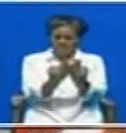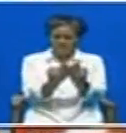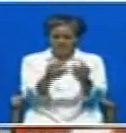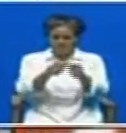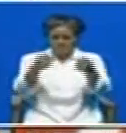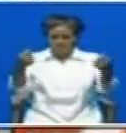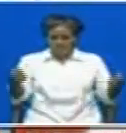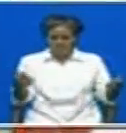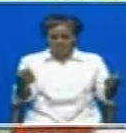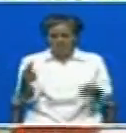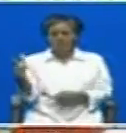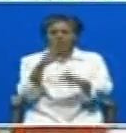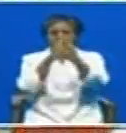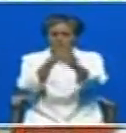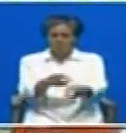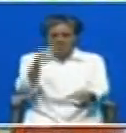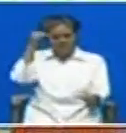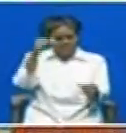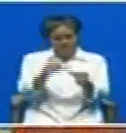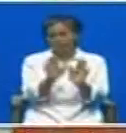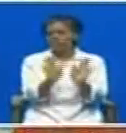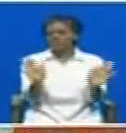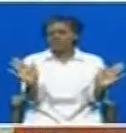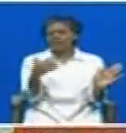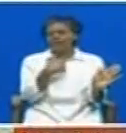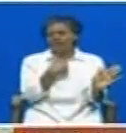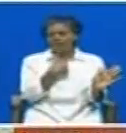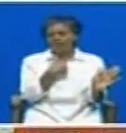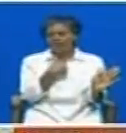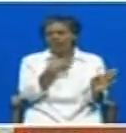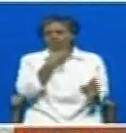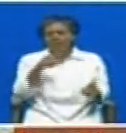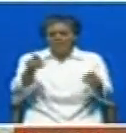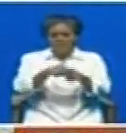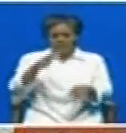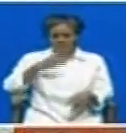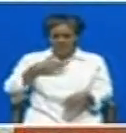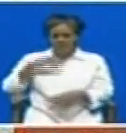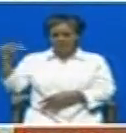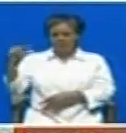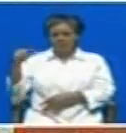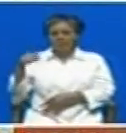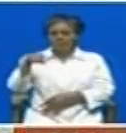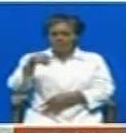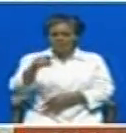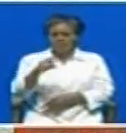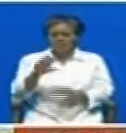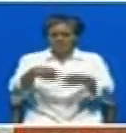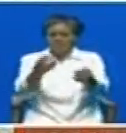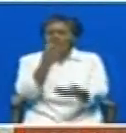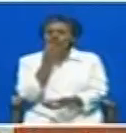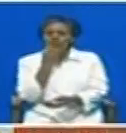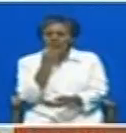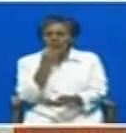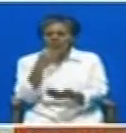magazeti na vyombo vikuukuu Kama kumbukumbu ya pekee Na Sisi na ndugu yangu anaitwa ginton mwanyumba ambaye tulikuwa tunafanya hii kazi